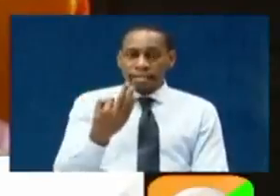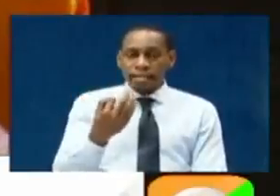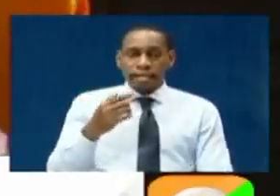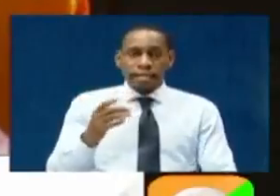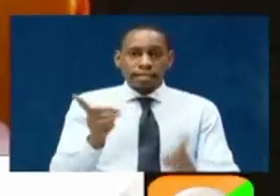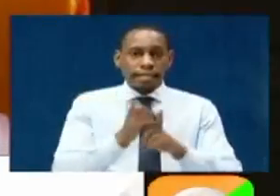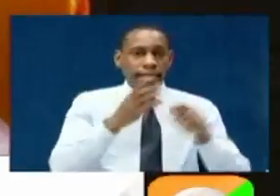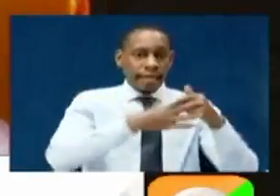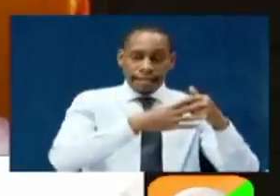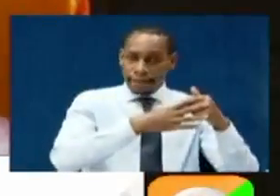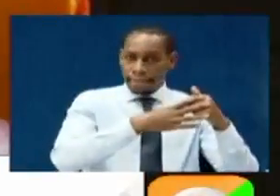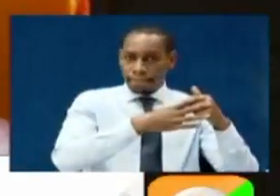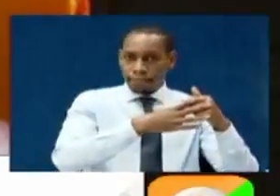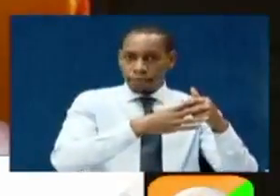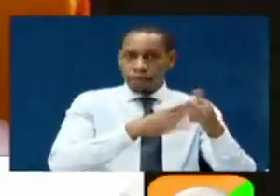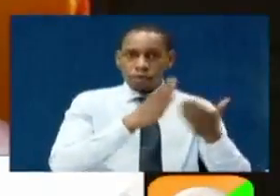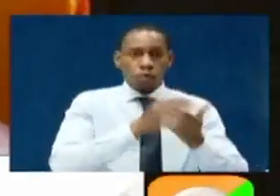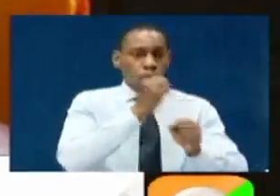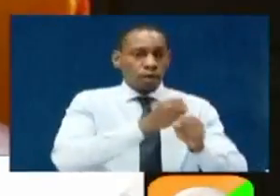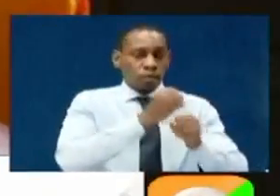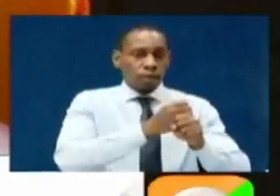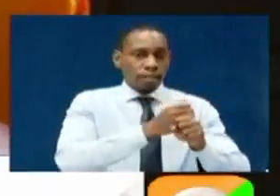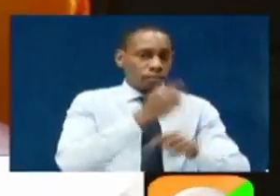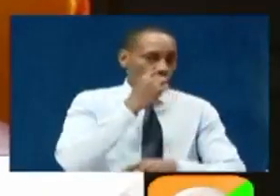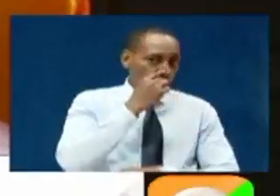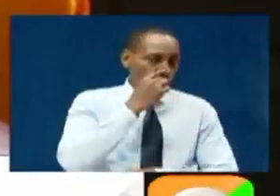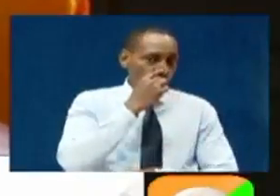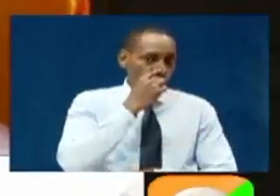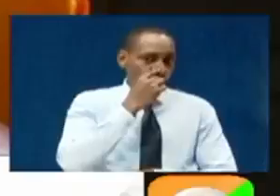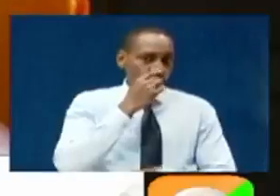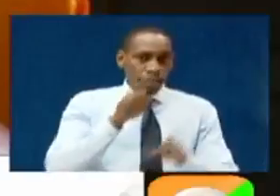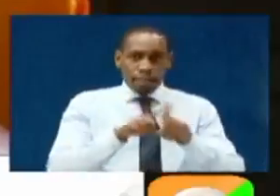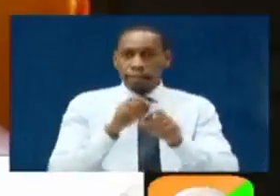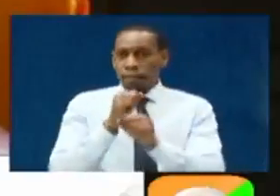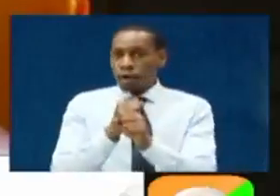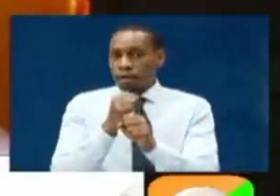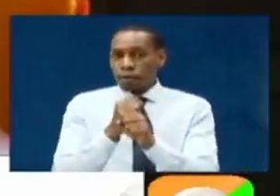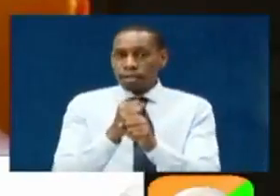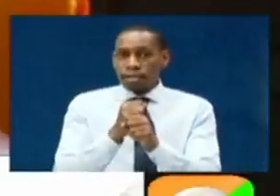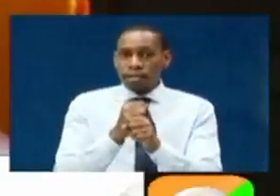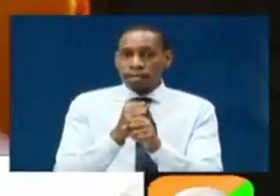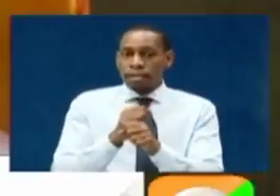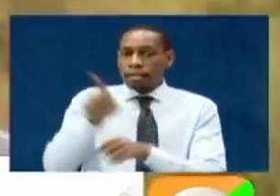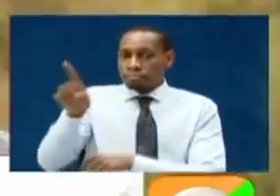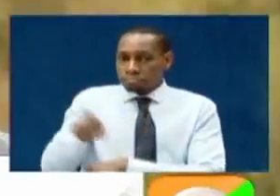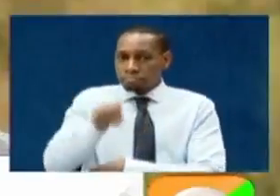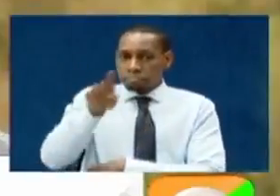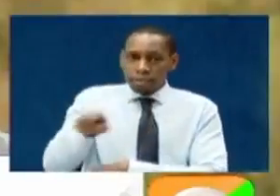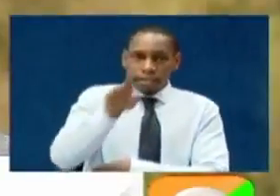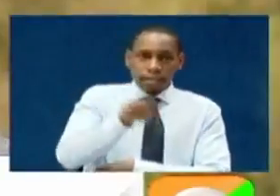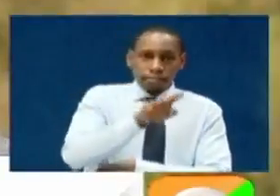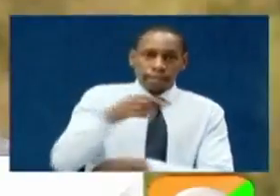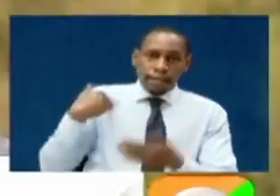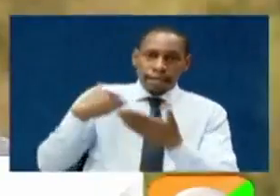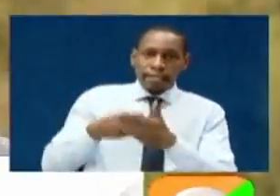9th and I had to work from home and I was doing a lot of cancellations. Till